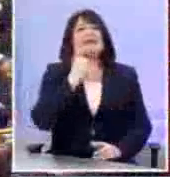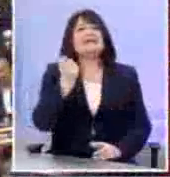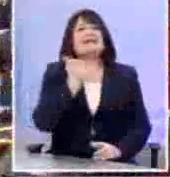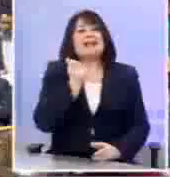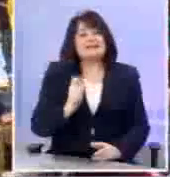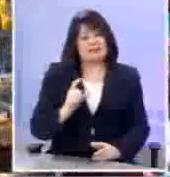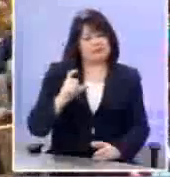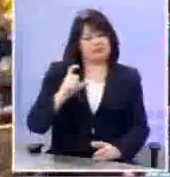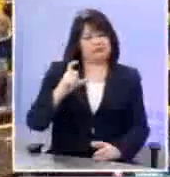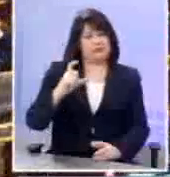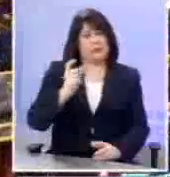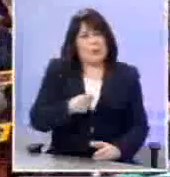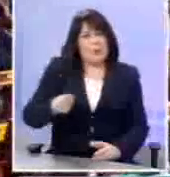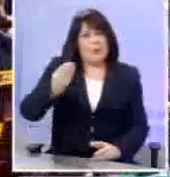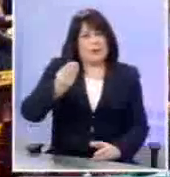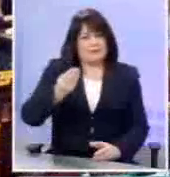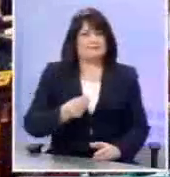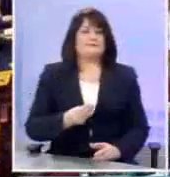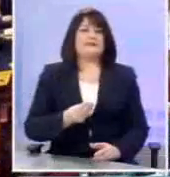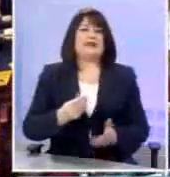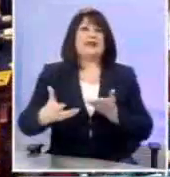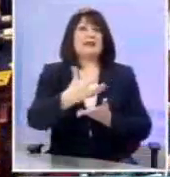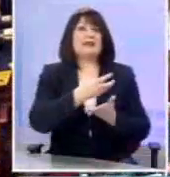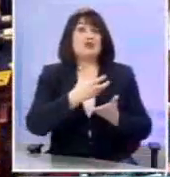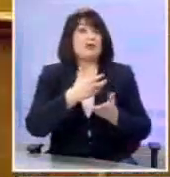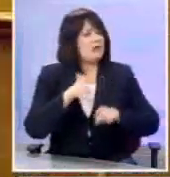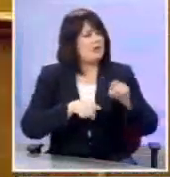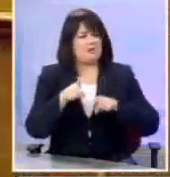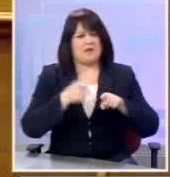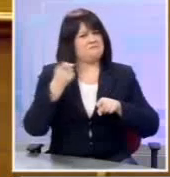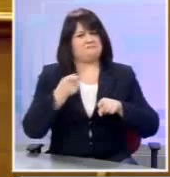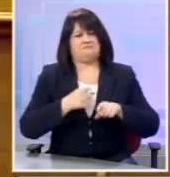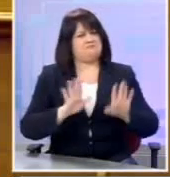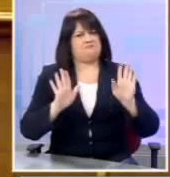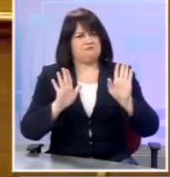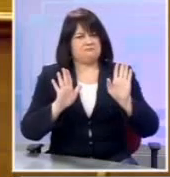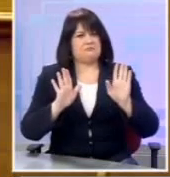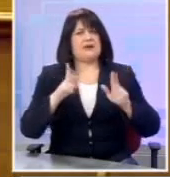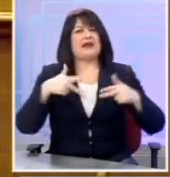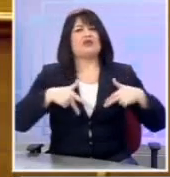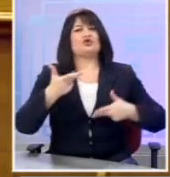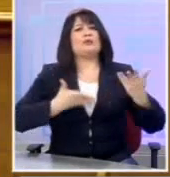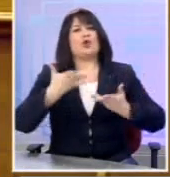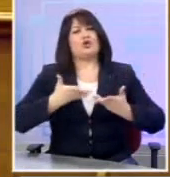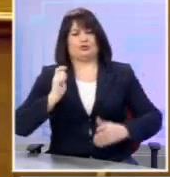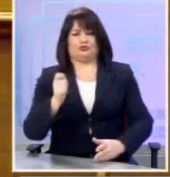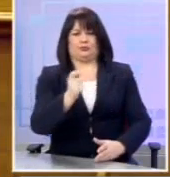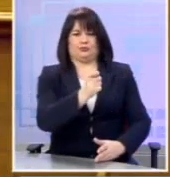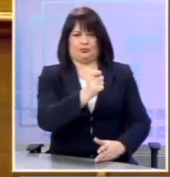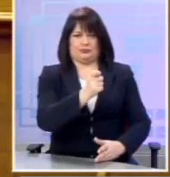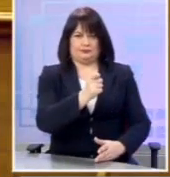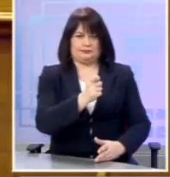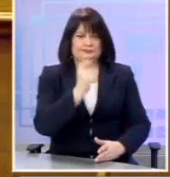Θα δίνεται χωρίς κανένα εισοδηματικό κριτήριο και θα χρηματοδοτείται από τον προϋπολογισμό και